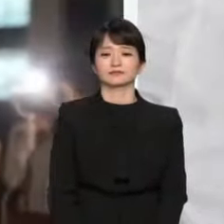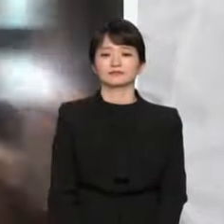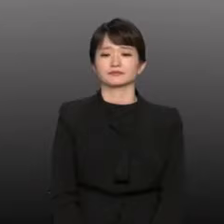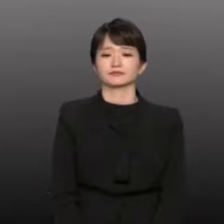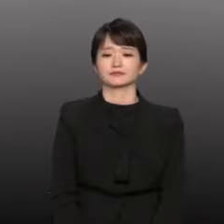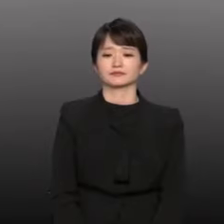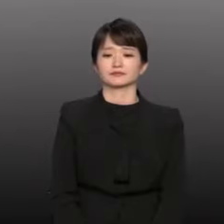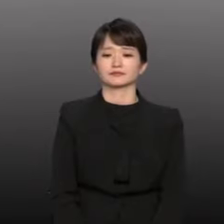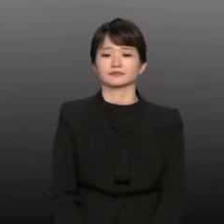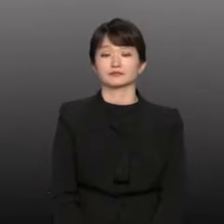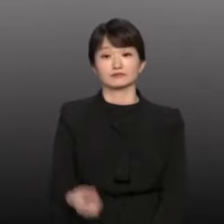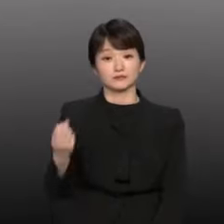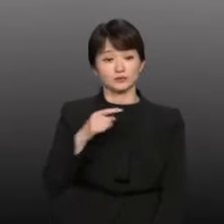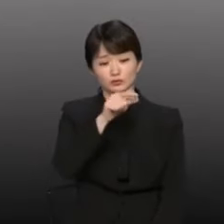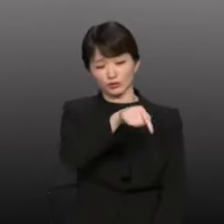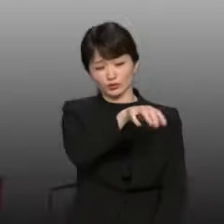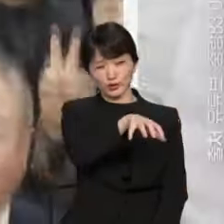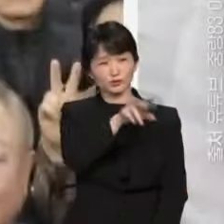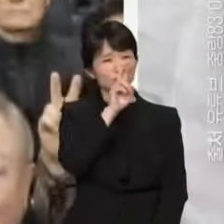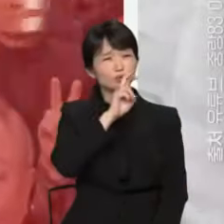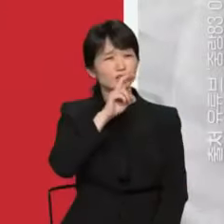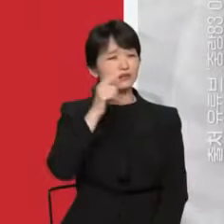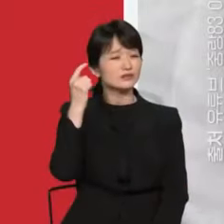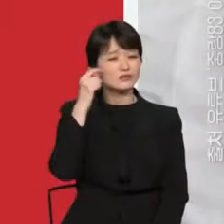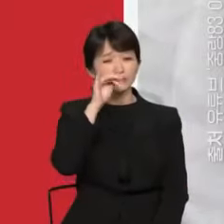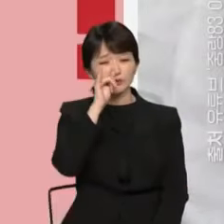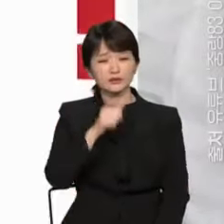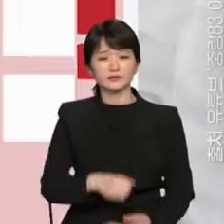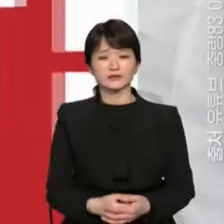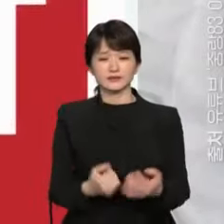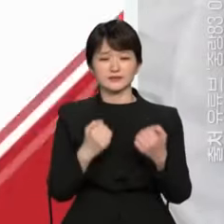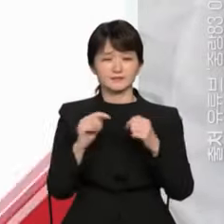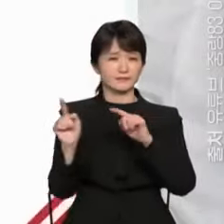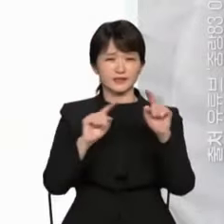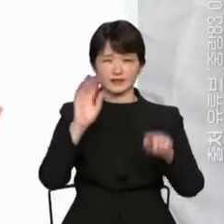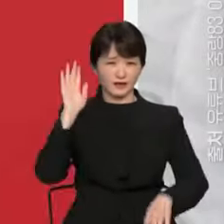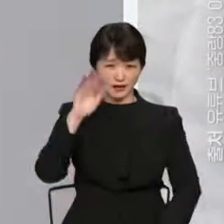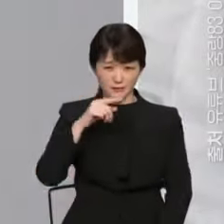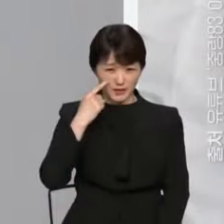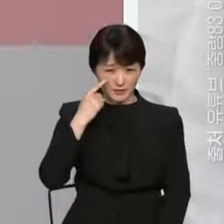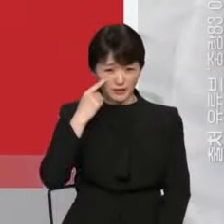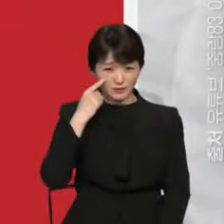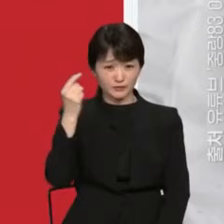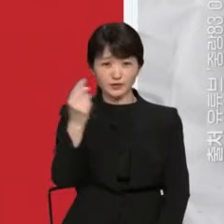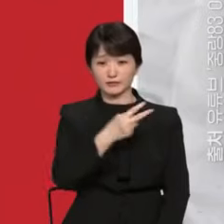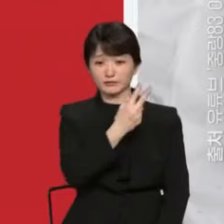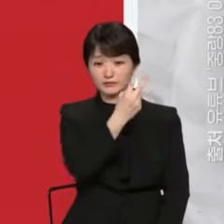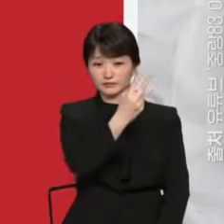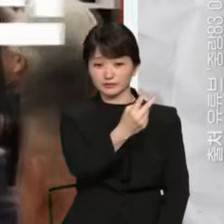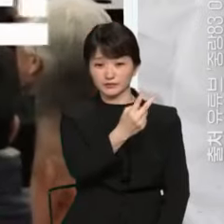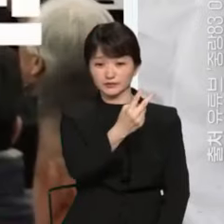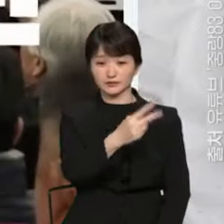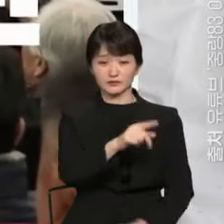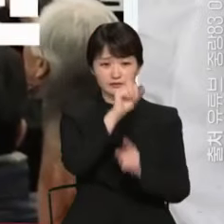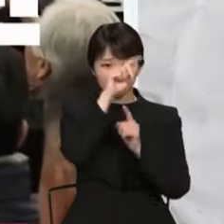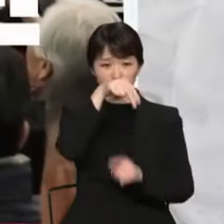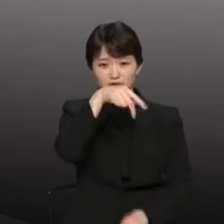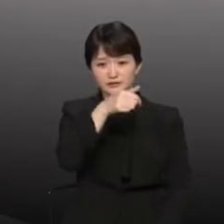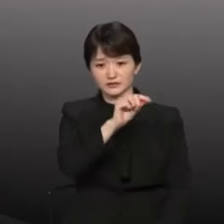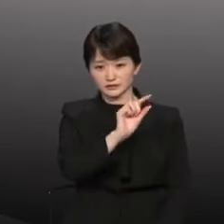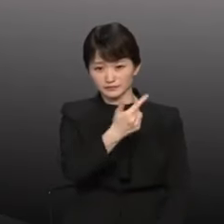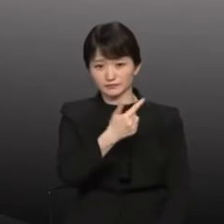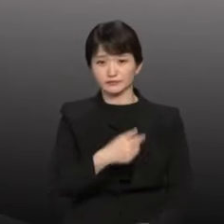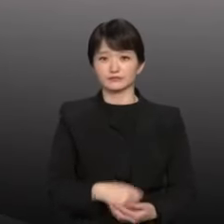전용기 또 저기서도 힘차게 가보자 기후 2번